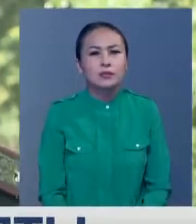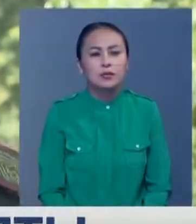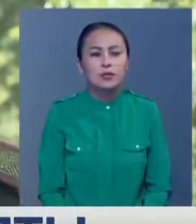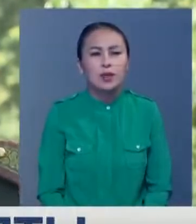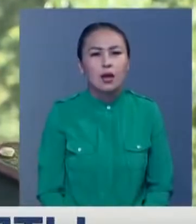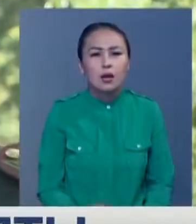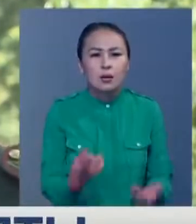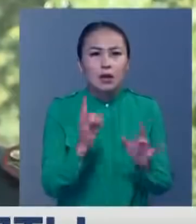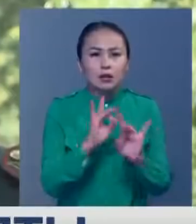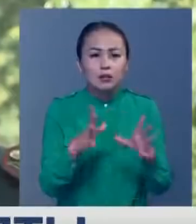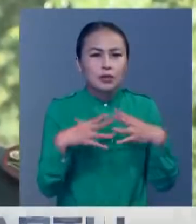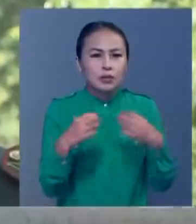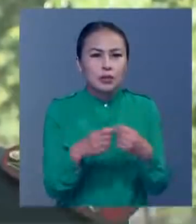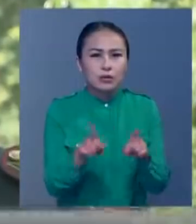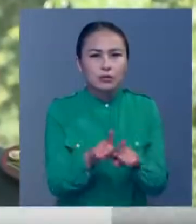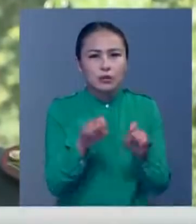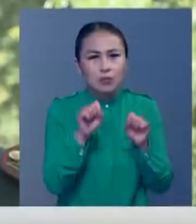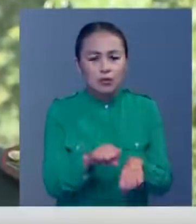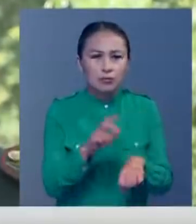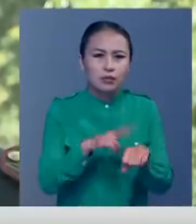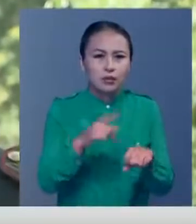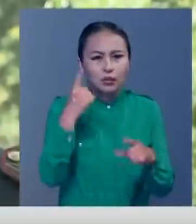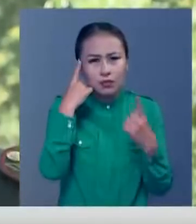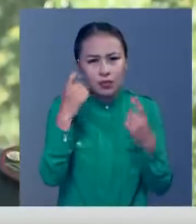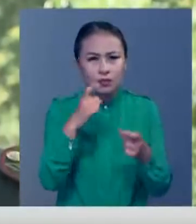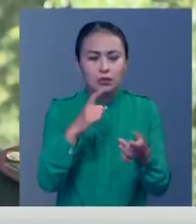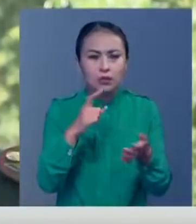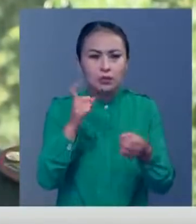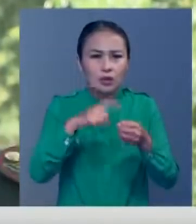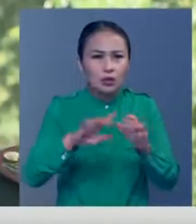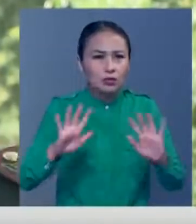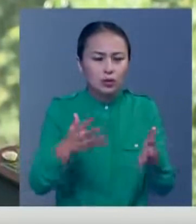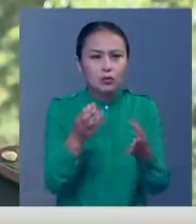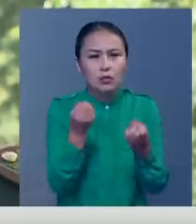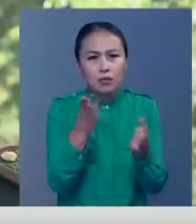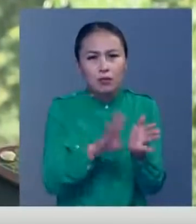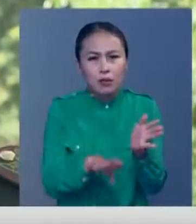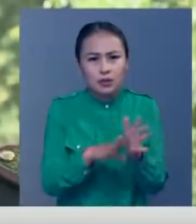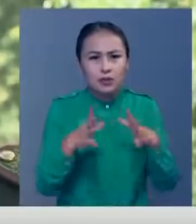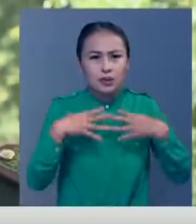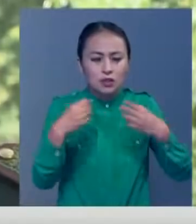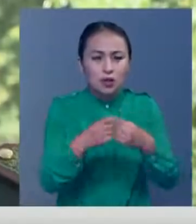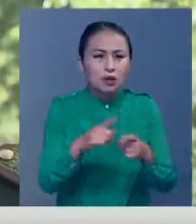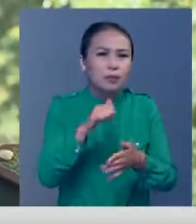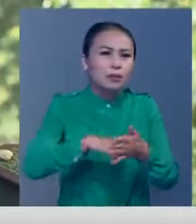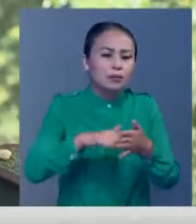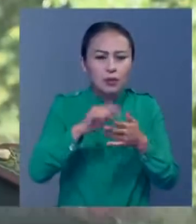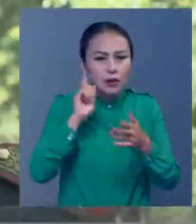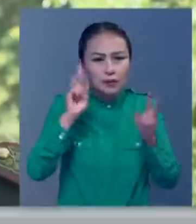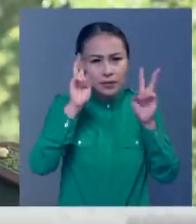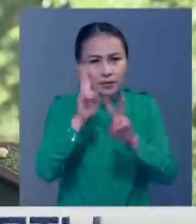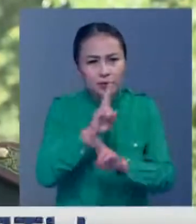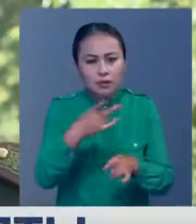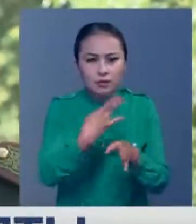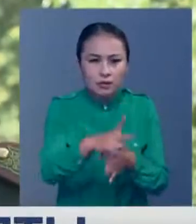Бір айта кететіні, бұл отбасы ешқандай құқық қорғау органдары мен әлеуметтік мекемелерде тіркеуде тұрған жоқ, яғни қарапайым қалыпты отбасы. Ал өрттің неден шыққаны белгісіз.